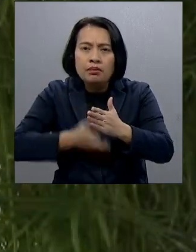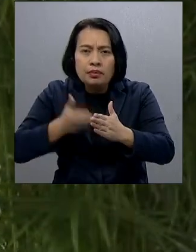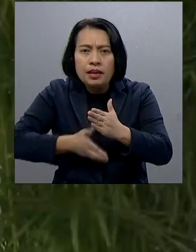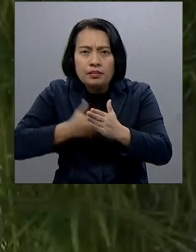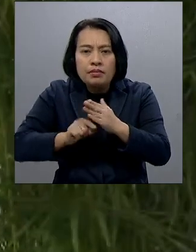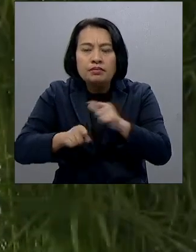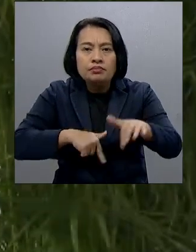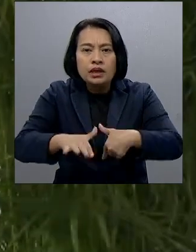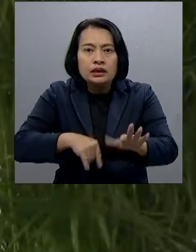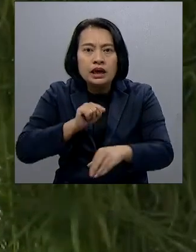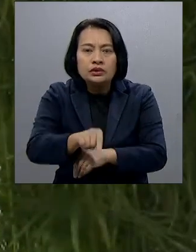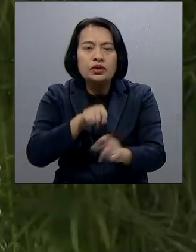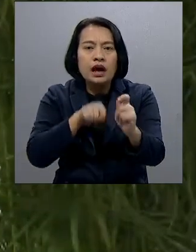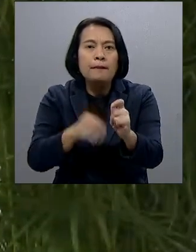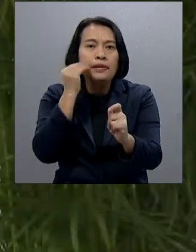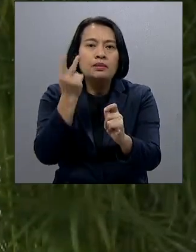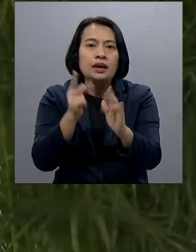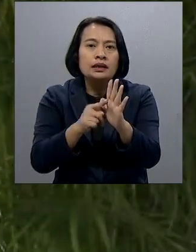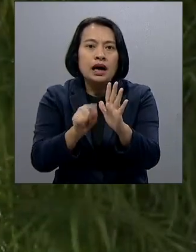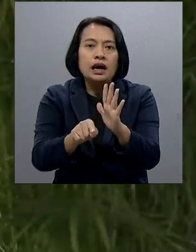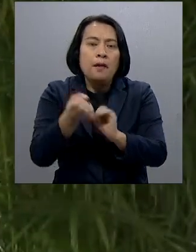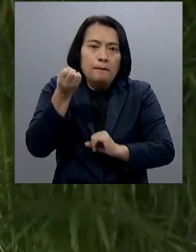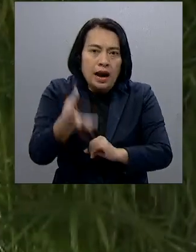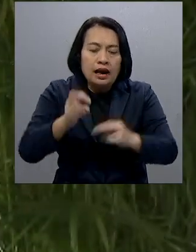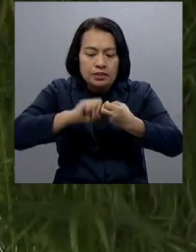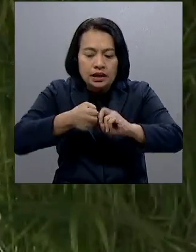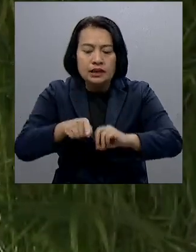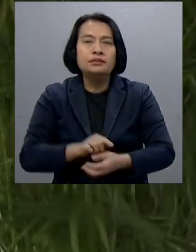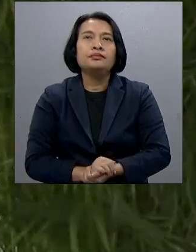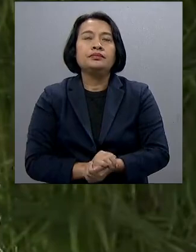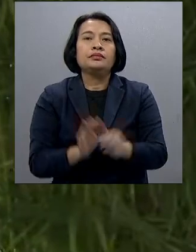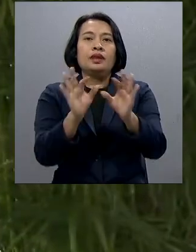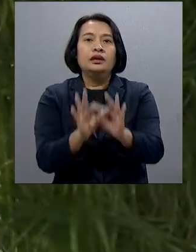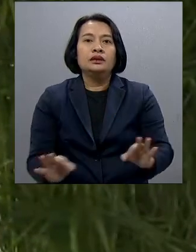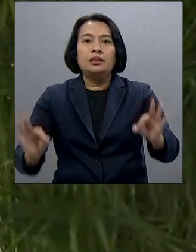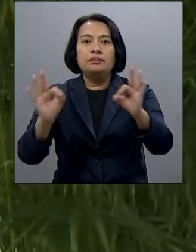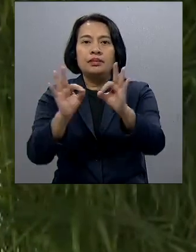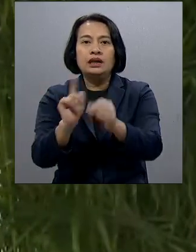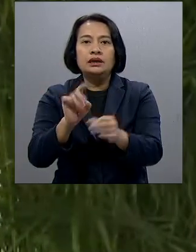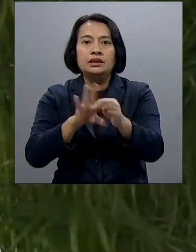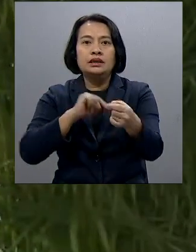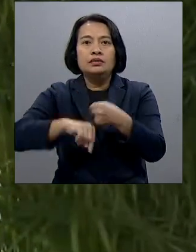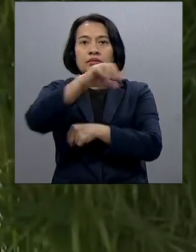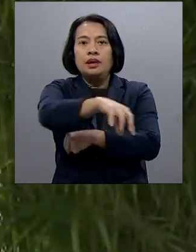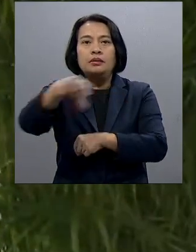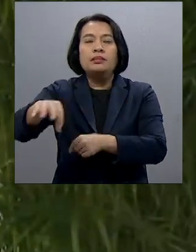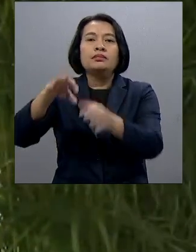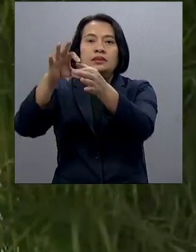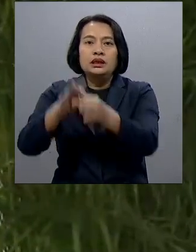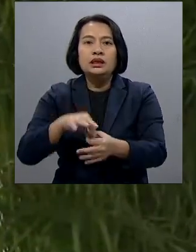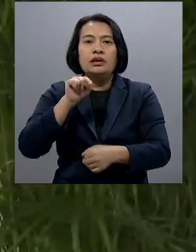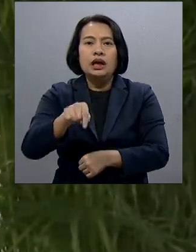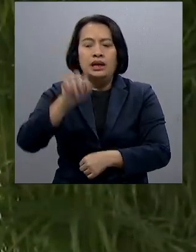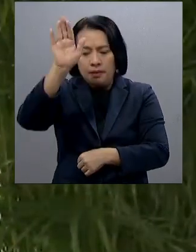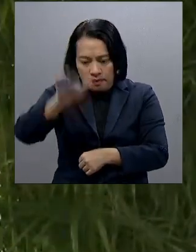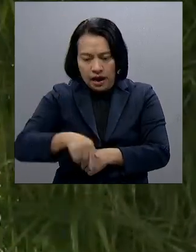พี่น้องประชาชนอำเภอบ้านคาเป็นจำนวนมากนะครับเรามีความจำเป็นอย่างยิ่งที่จะต้องให้หน่วยงานที่เกี่ยวข้องเนี่ยมาสร้